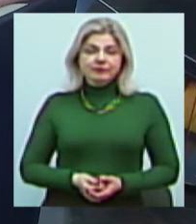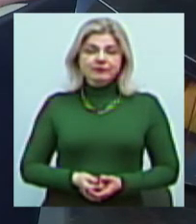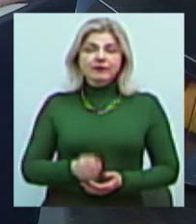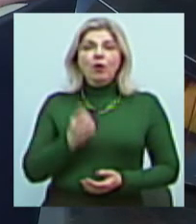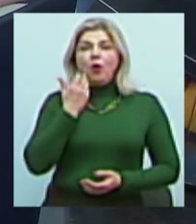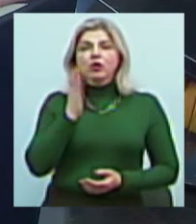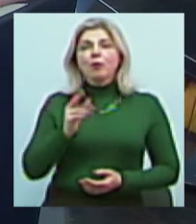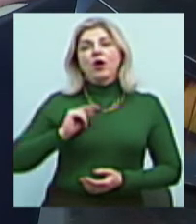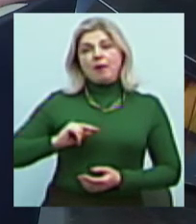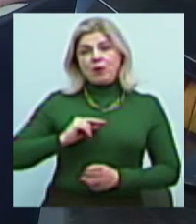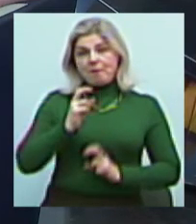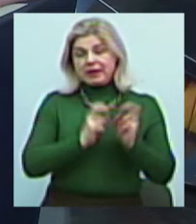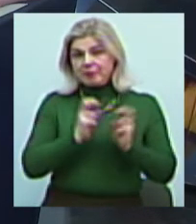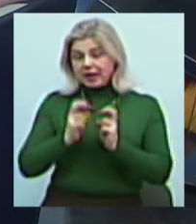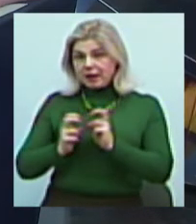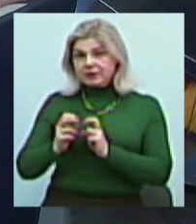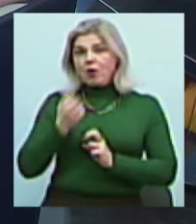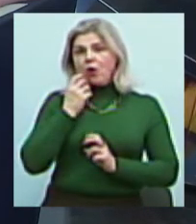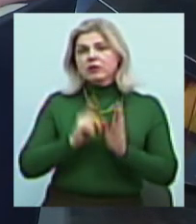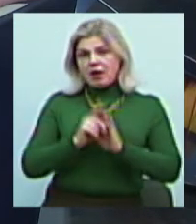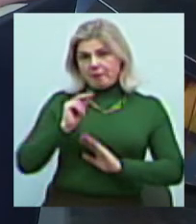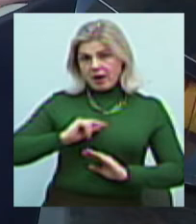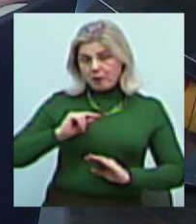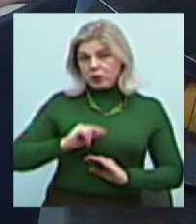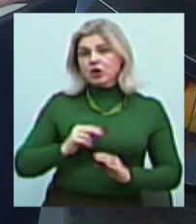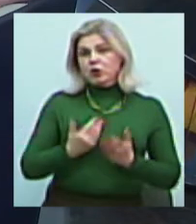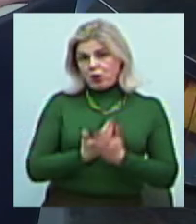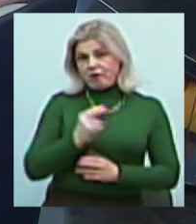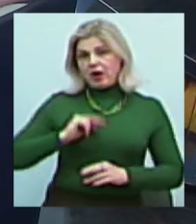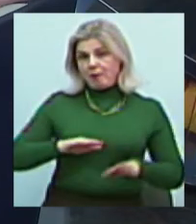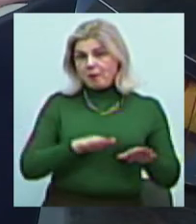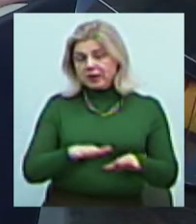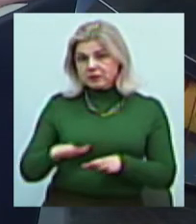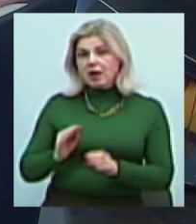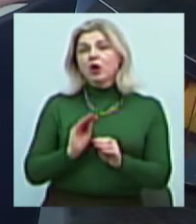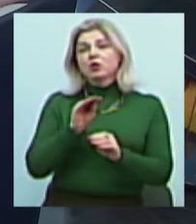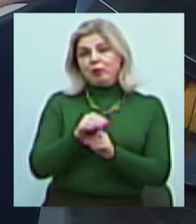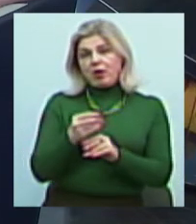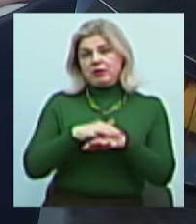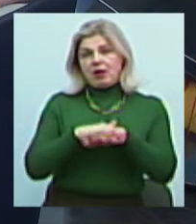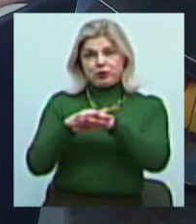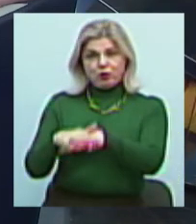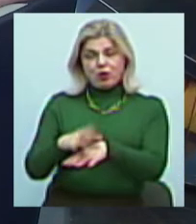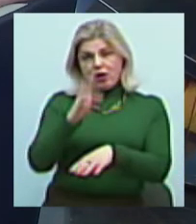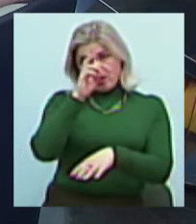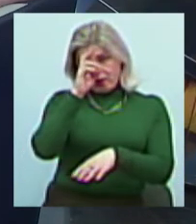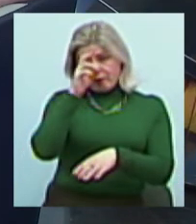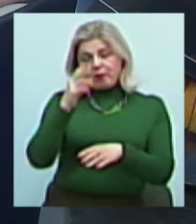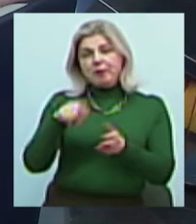запрацюють там підприємства, да, запрацюють нові робочі місця, це додаткові податкові надходження до міського